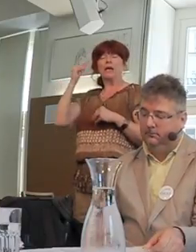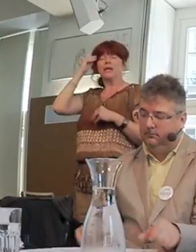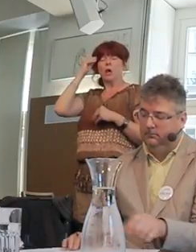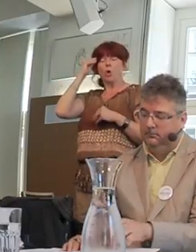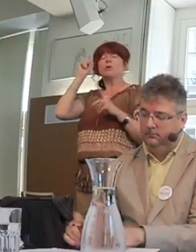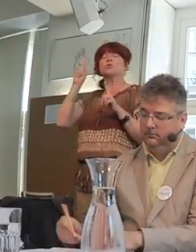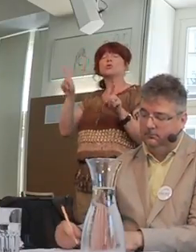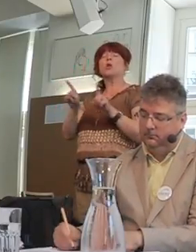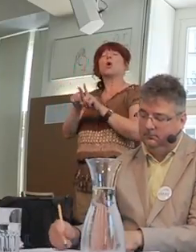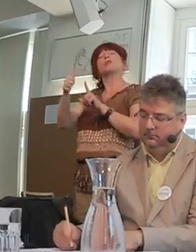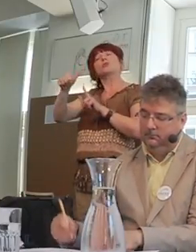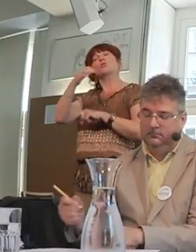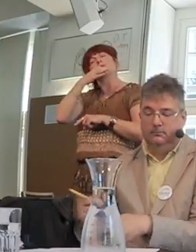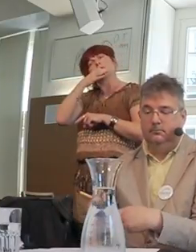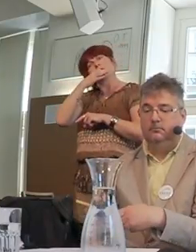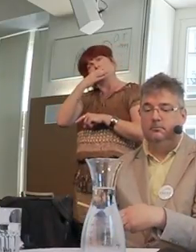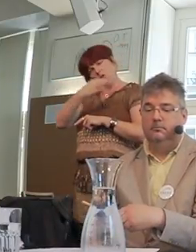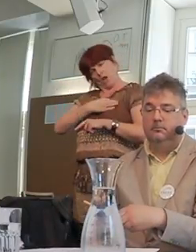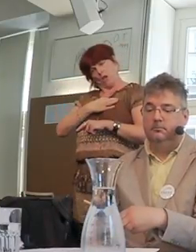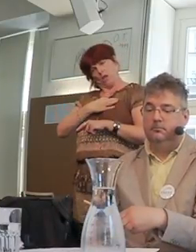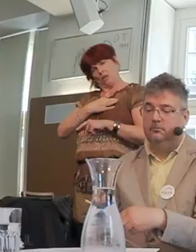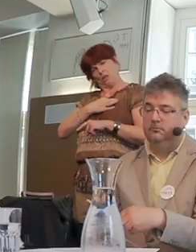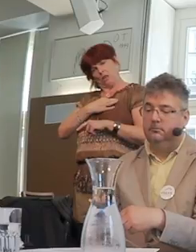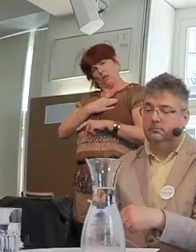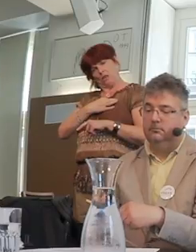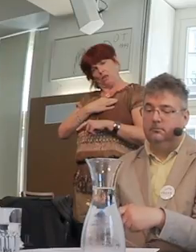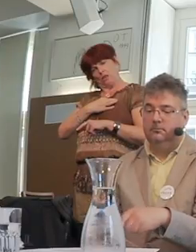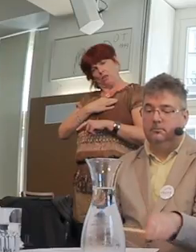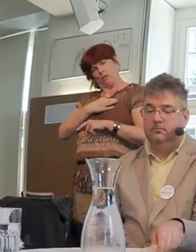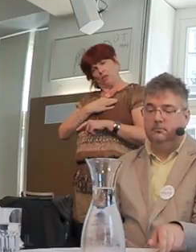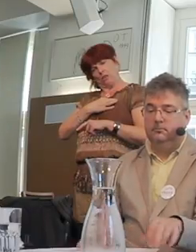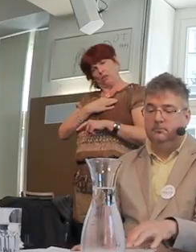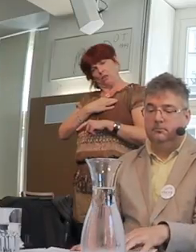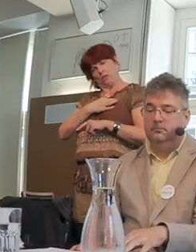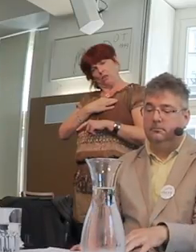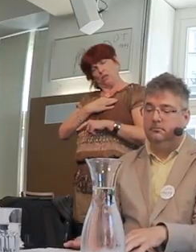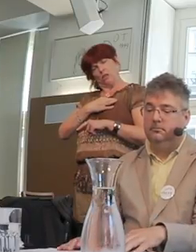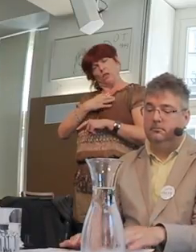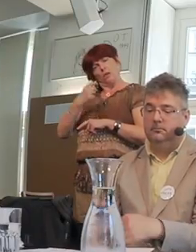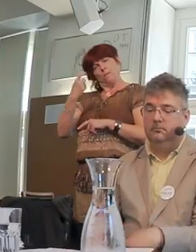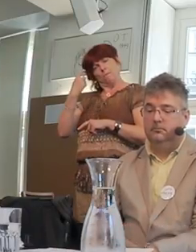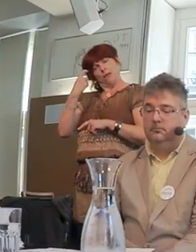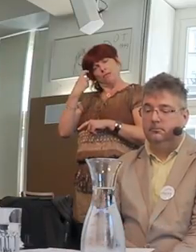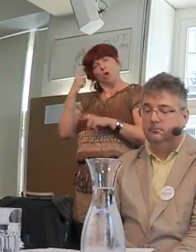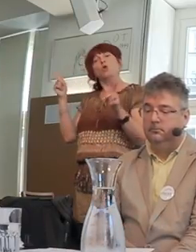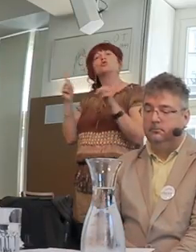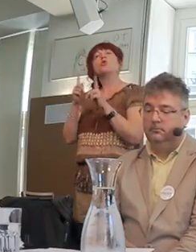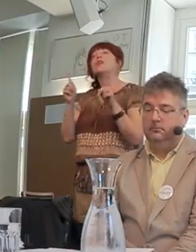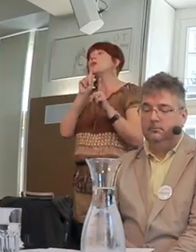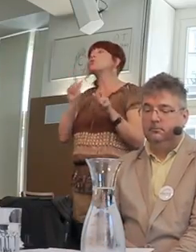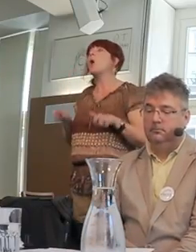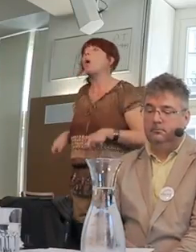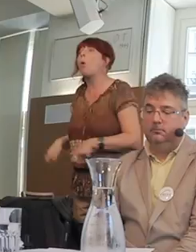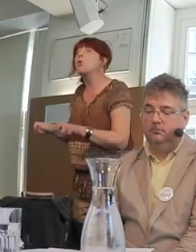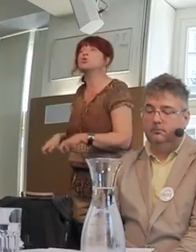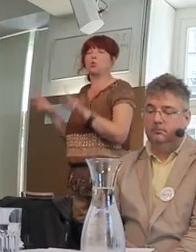stellen, also es geht ja, glaube ich, zumindest, nicht, oder es darf ja nicht nur um den Rollstuhl gehen, um